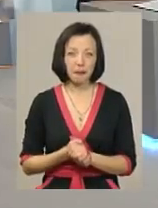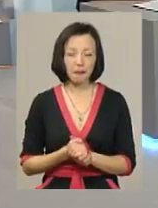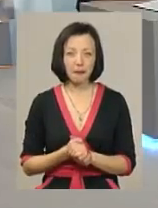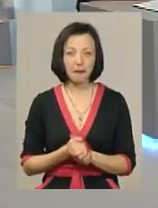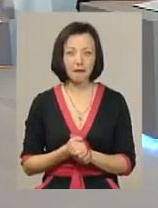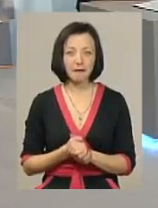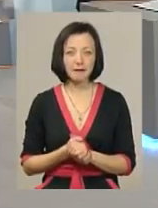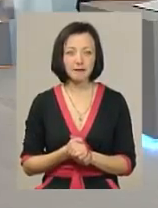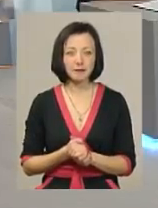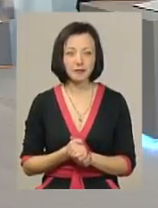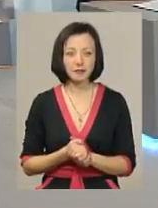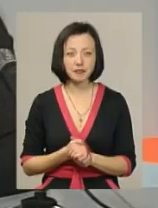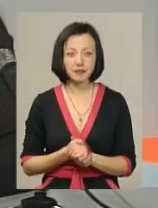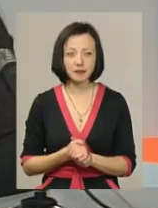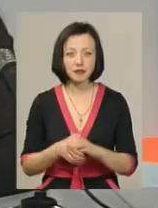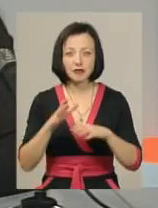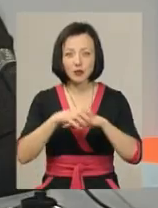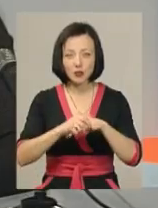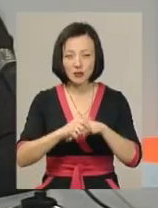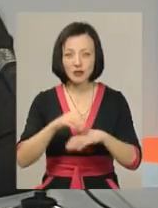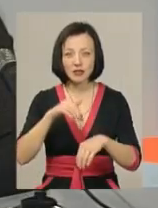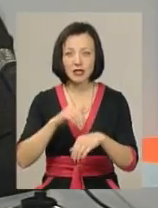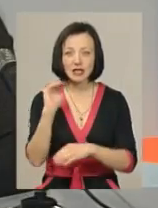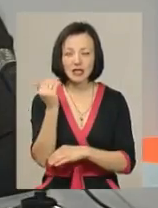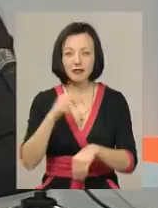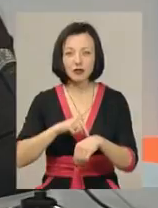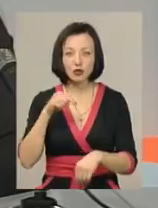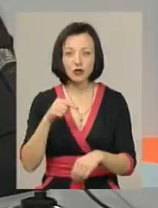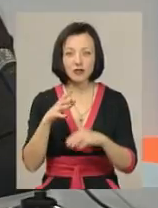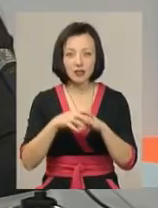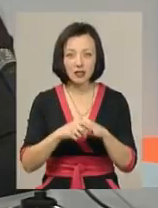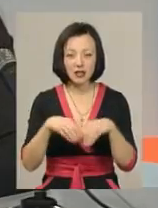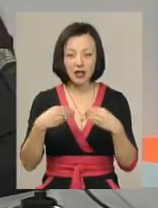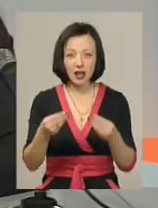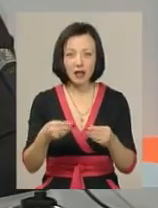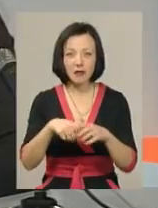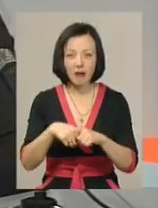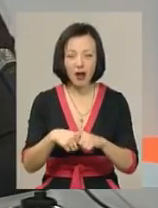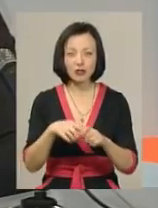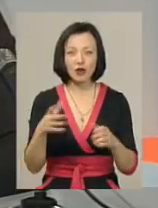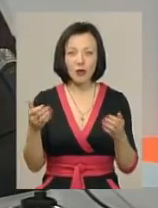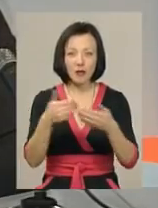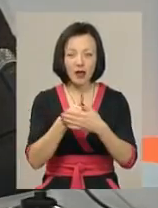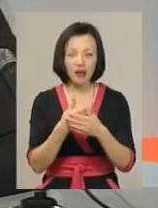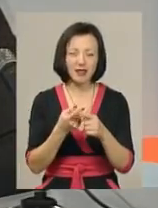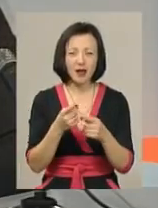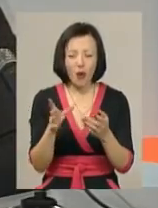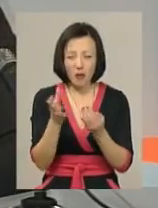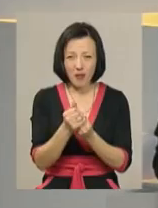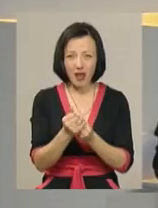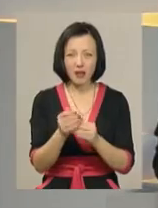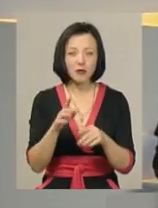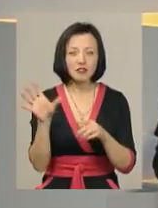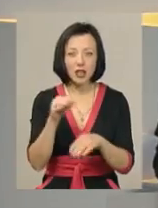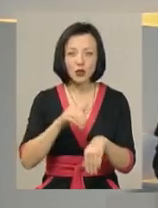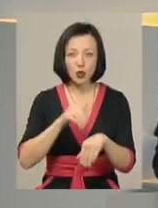да за ручку взяти відчути щоб дитина відчула що ви їй взяли дали їй пальчик щоб вона обняла ваш палець тобто все що до